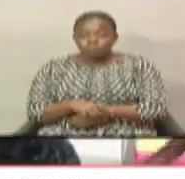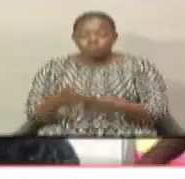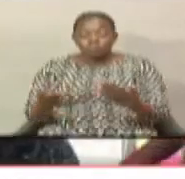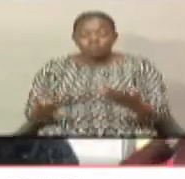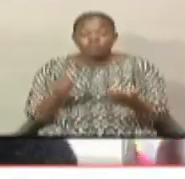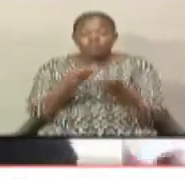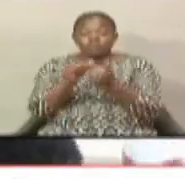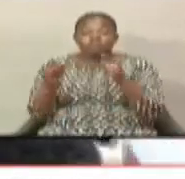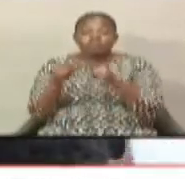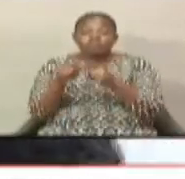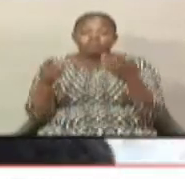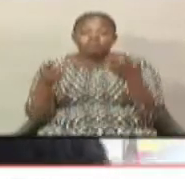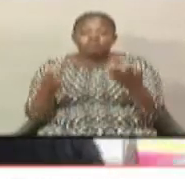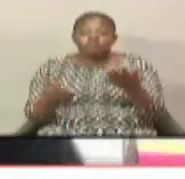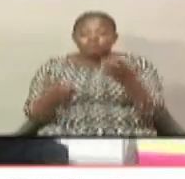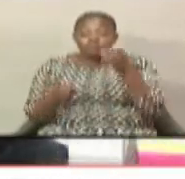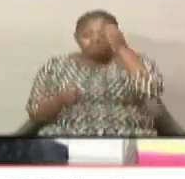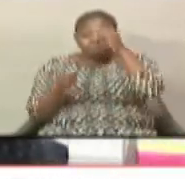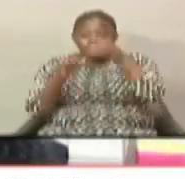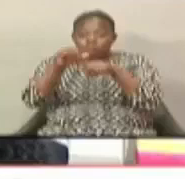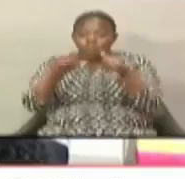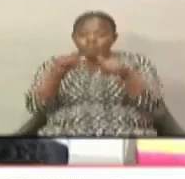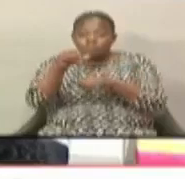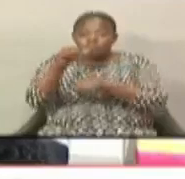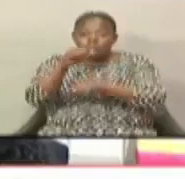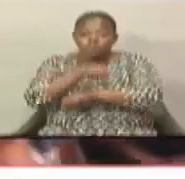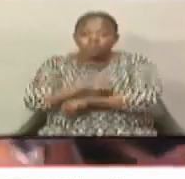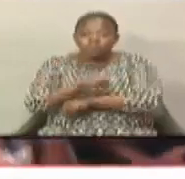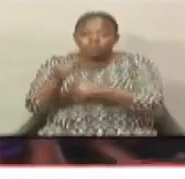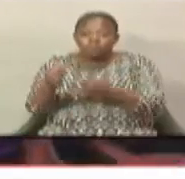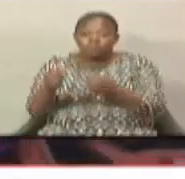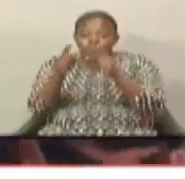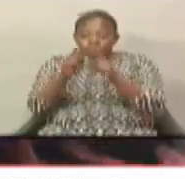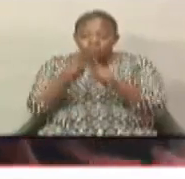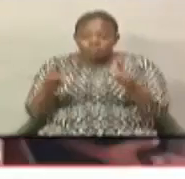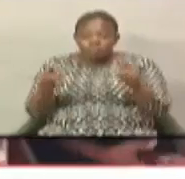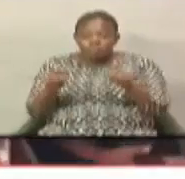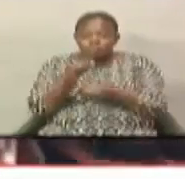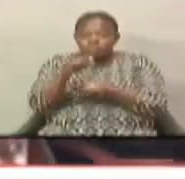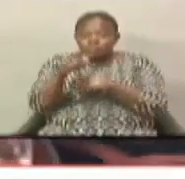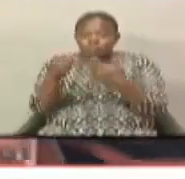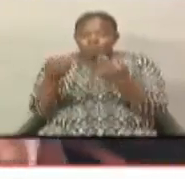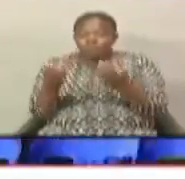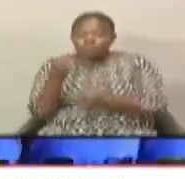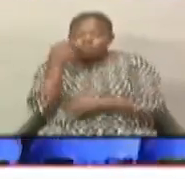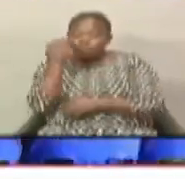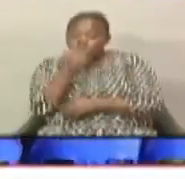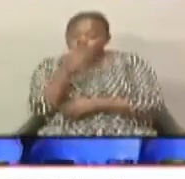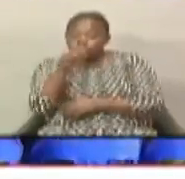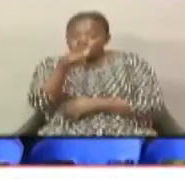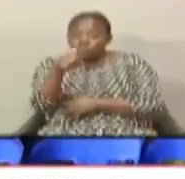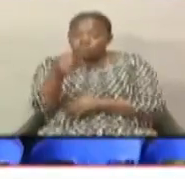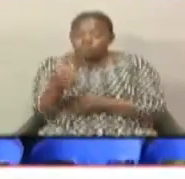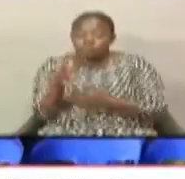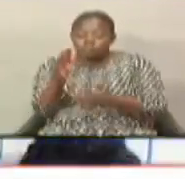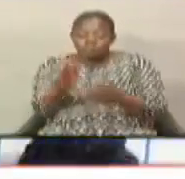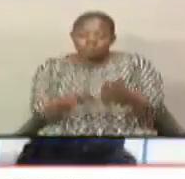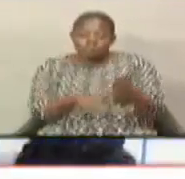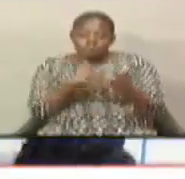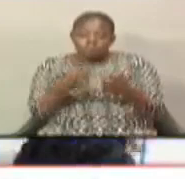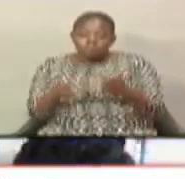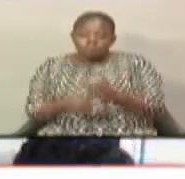Bavuganyiza ne mu kiyiiye ekikwata ku ssomero lyabwe kiyite Set Piece, nga bamu batontomye ate abalala ne bayimba luyimba.